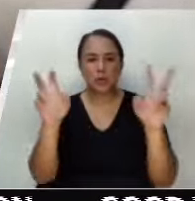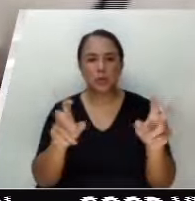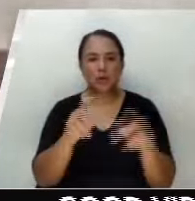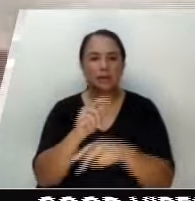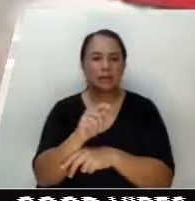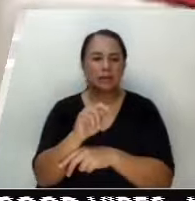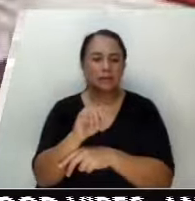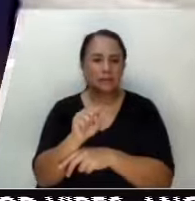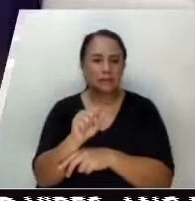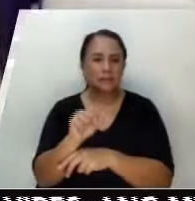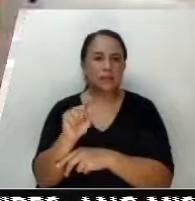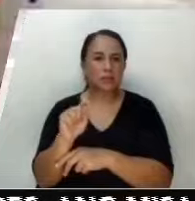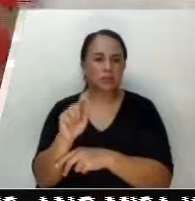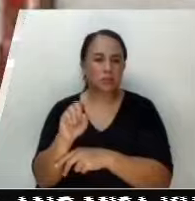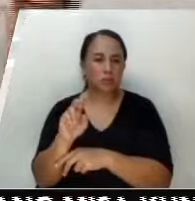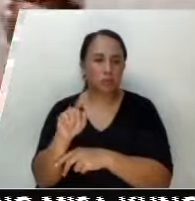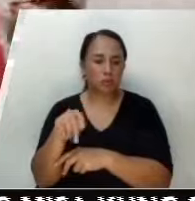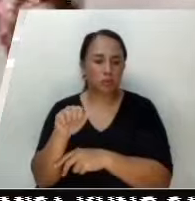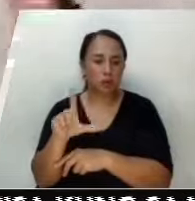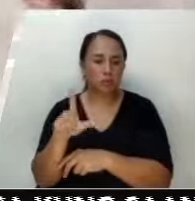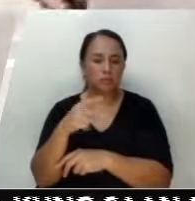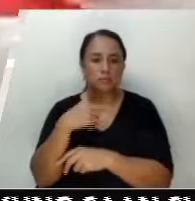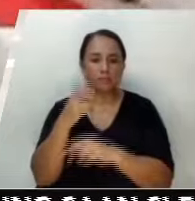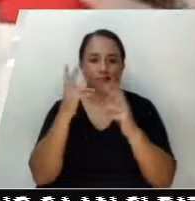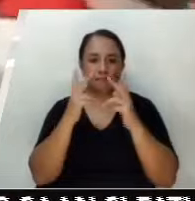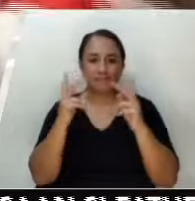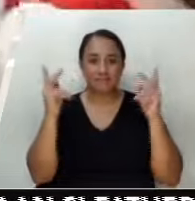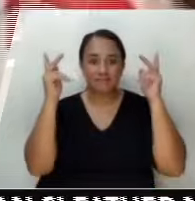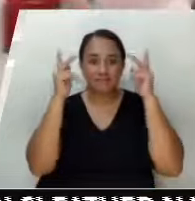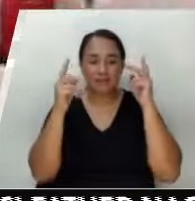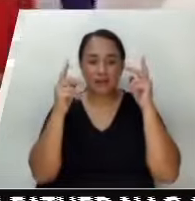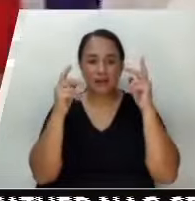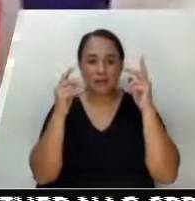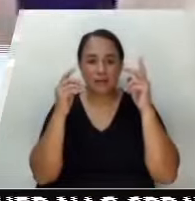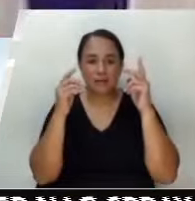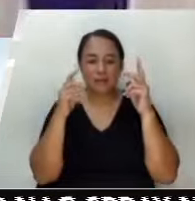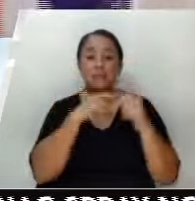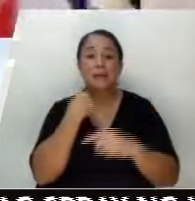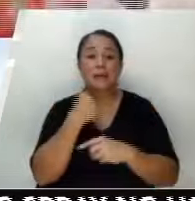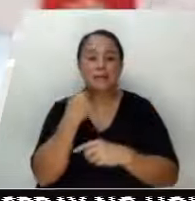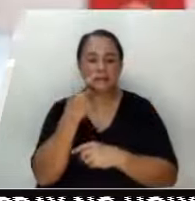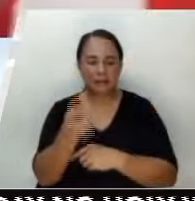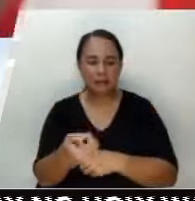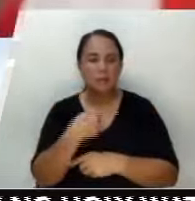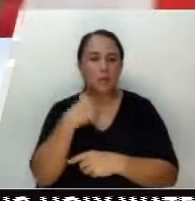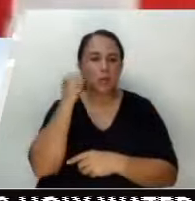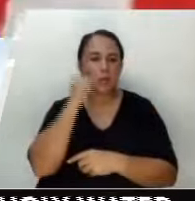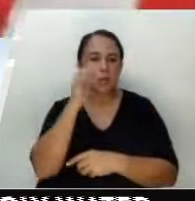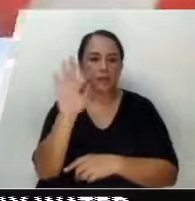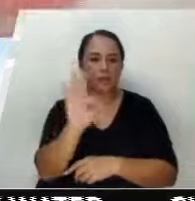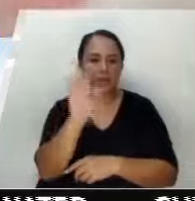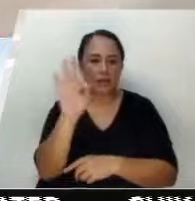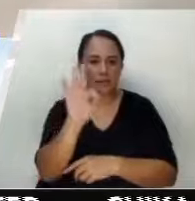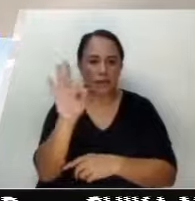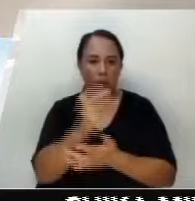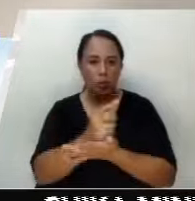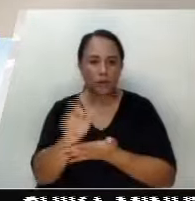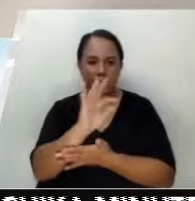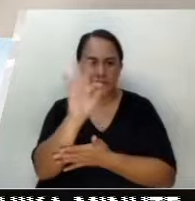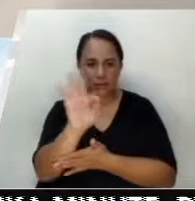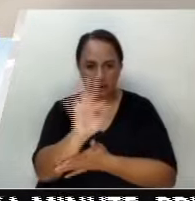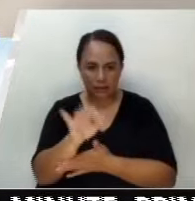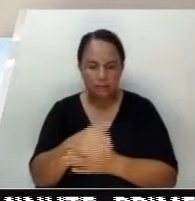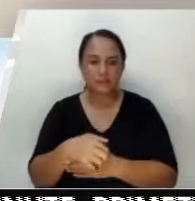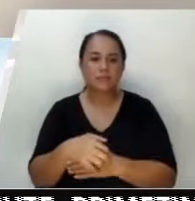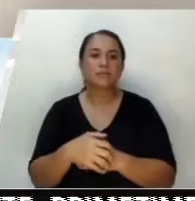ayon kay Monsignor Gilbert Urbina ng Archdiocese of Palo ay kadalasang ginagawa tuwing Biyernes Santo. Naglilibot sa buong bayan ng